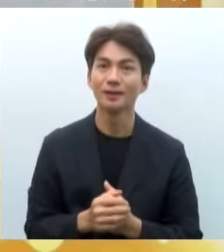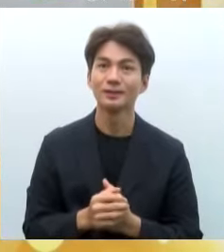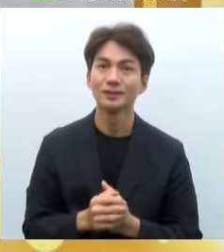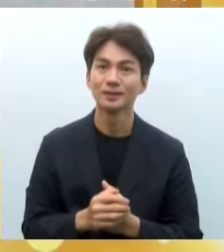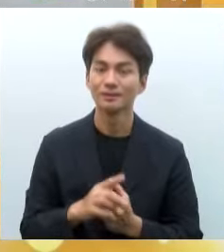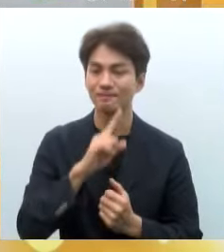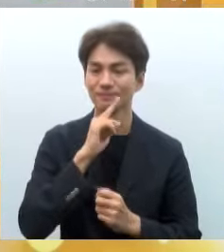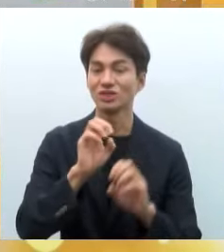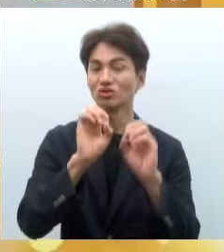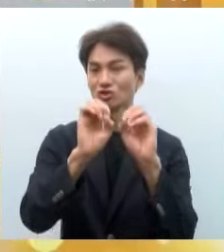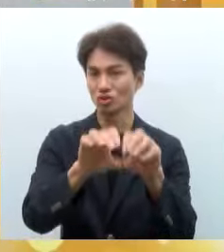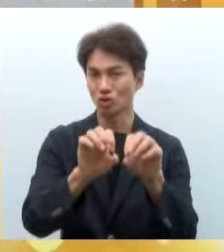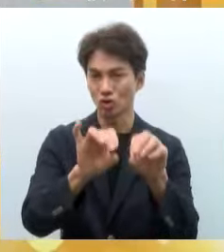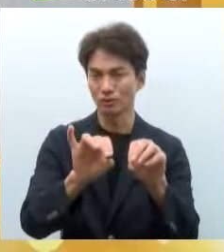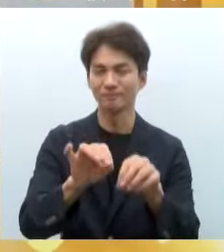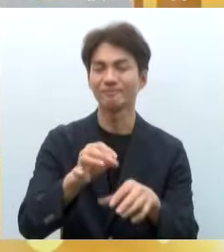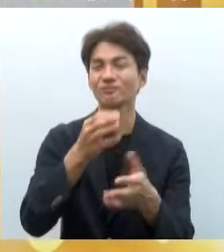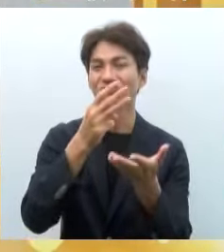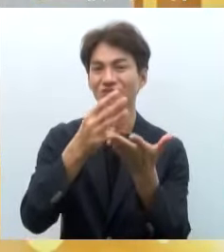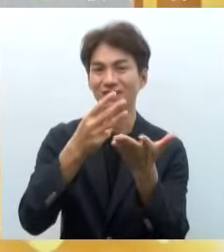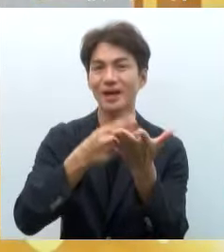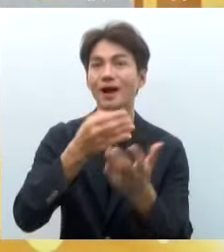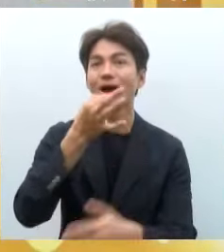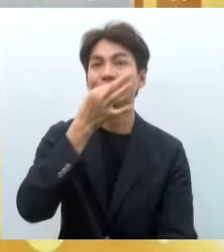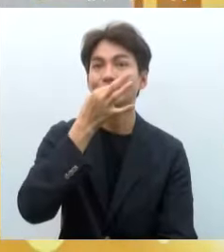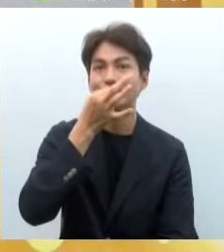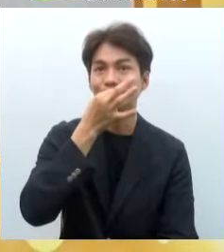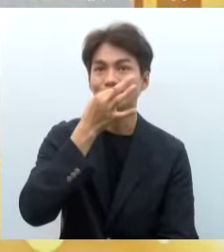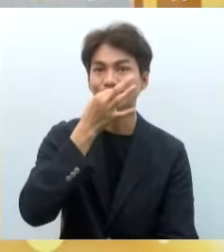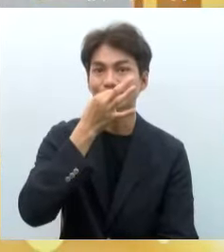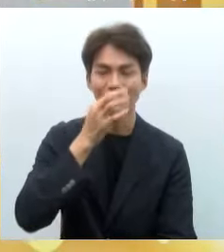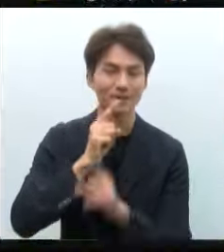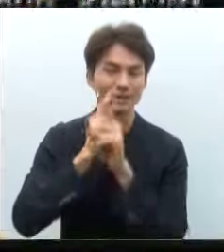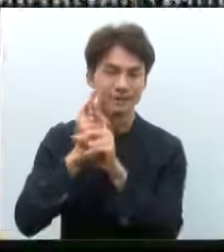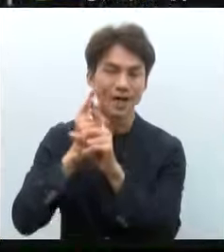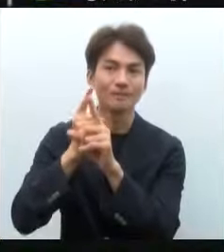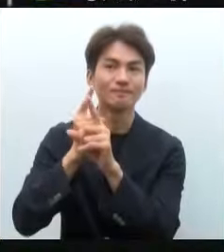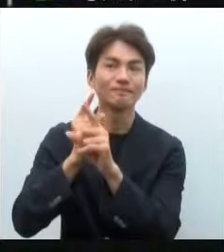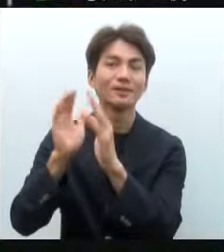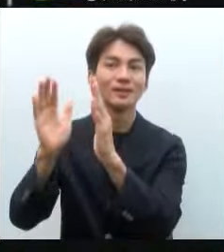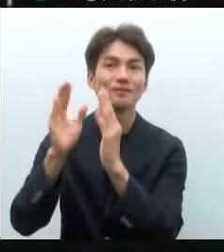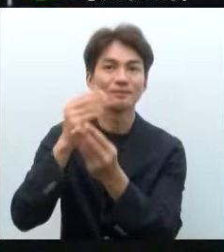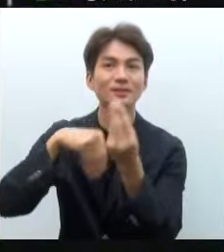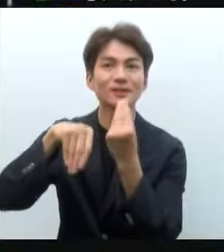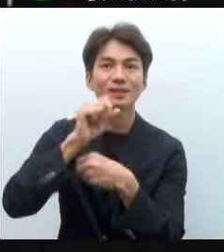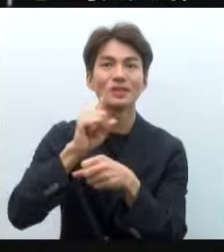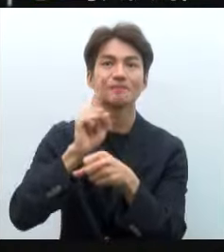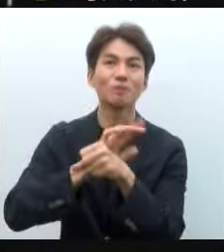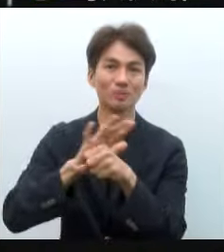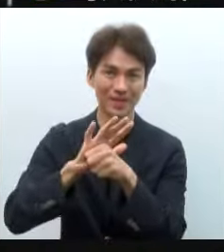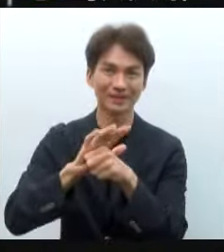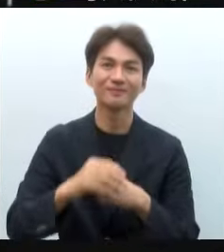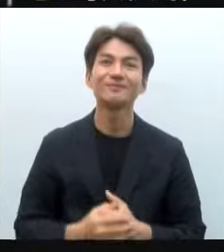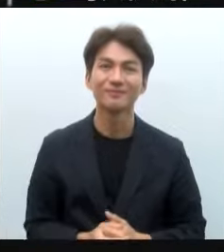อนทักษะอาชีพนะครับภายใต้ปรัชญาของเศรษฐกิจพอเพียง